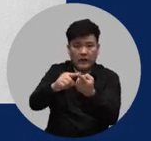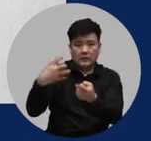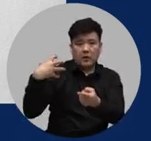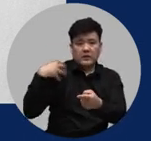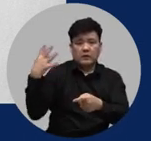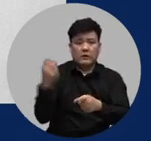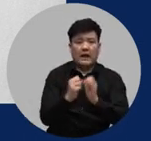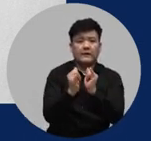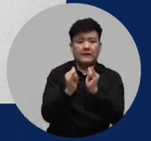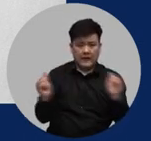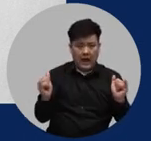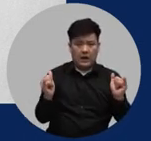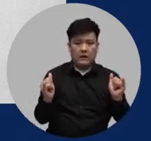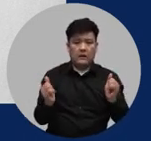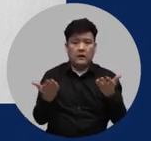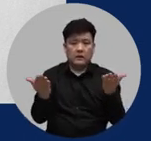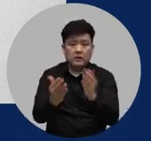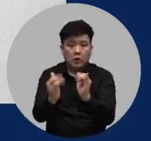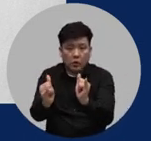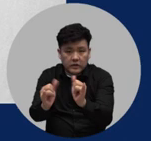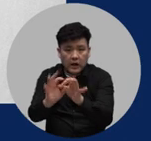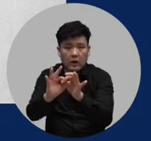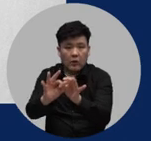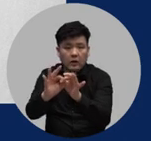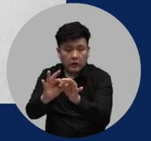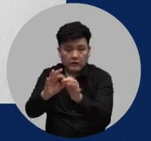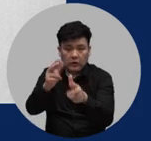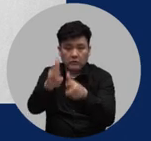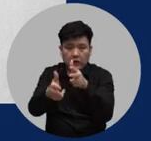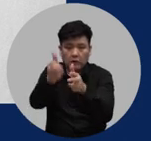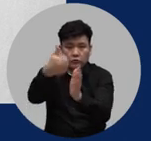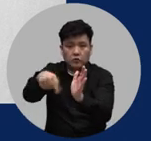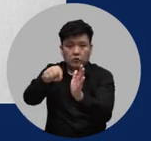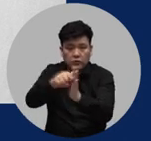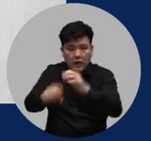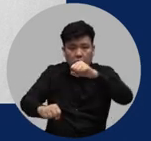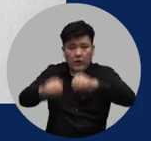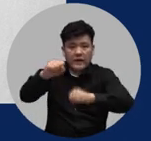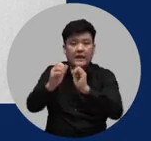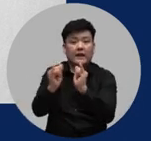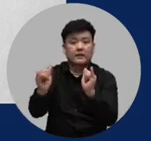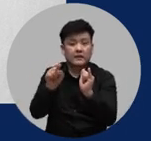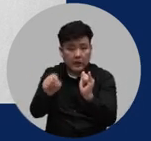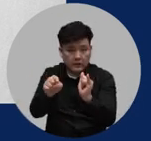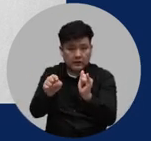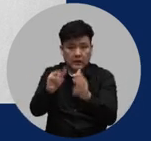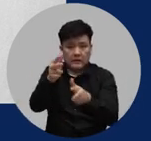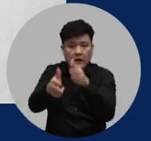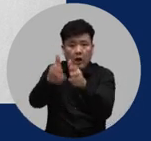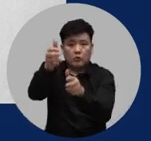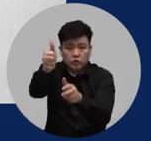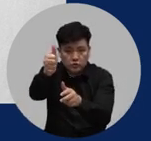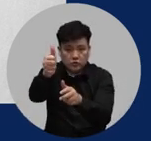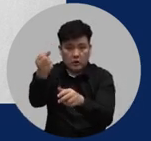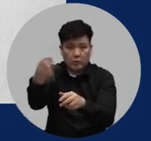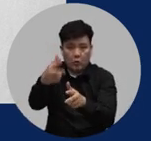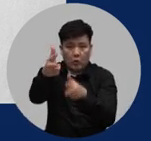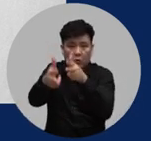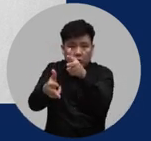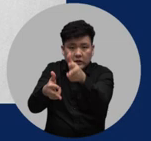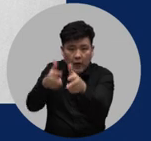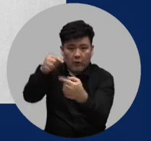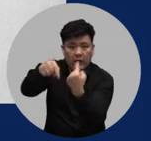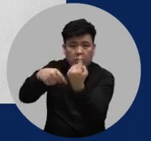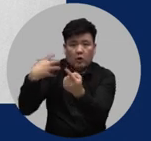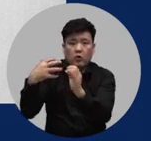지는 자이며 근로자에 관한 사항에 대하여 사업주를 위하여 행위하는 자는 사업주 또는